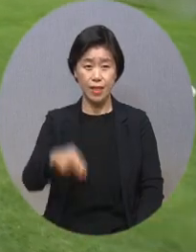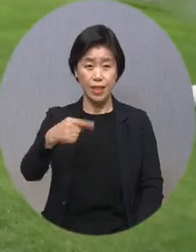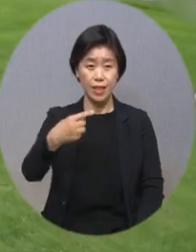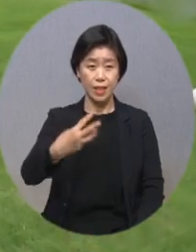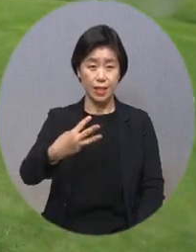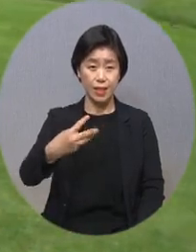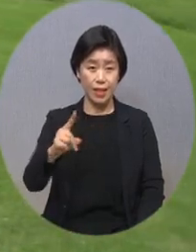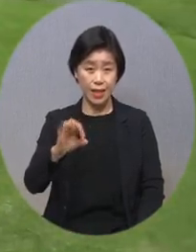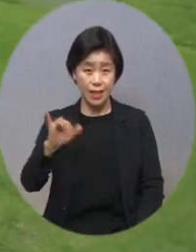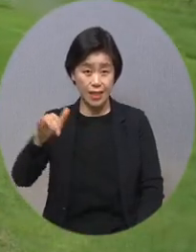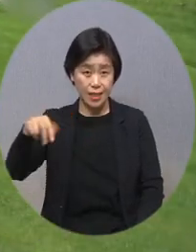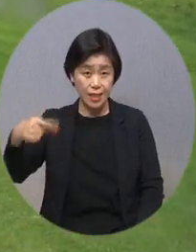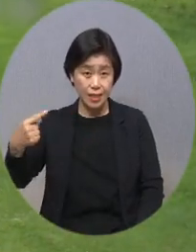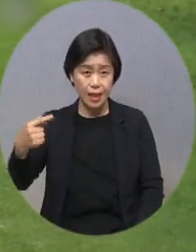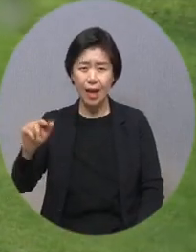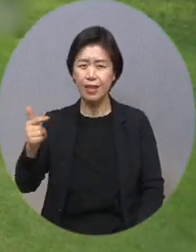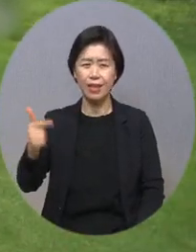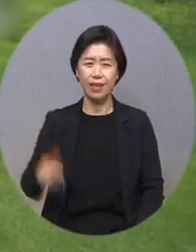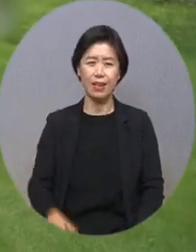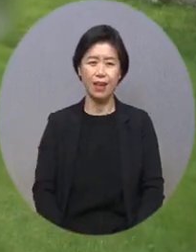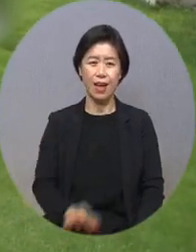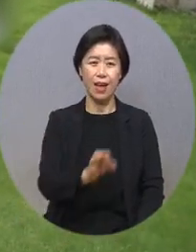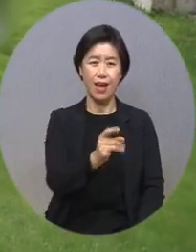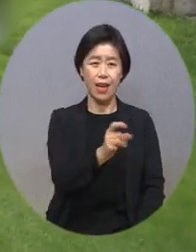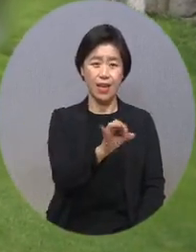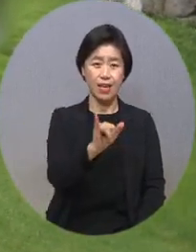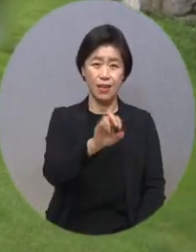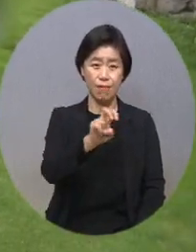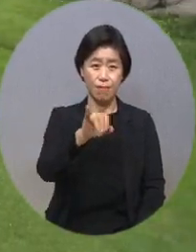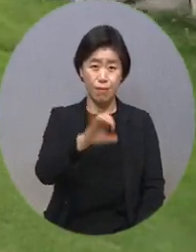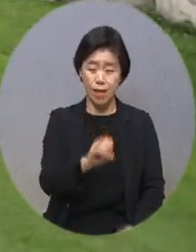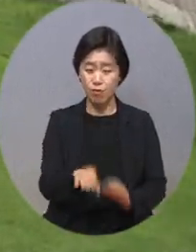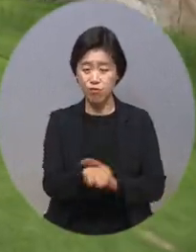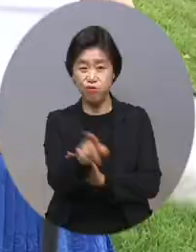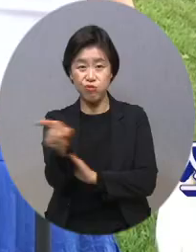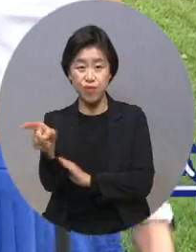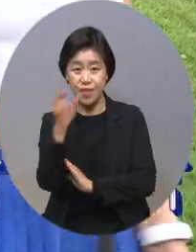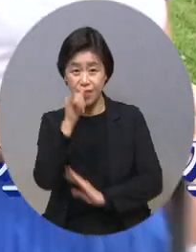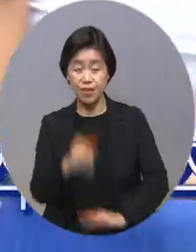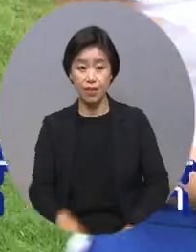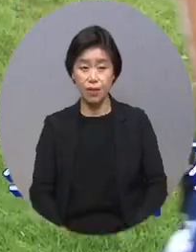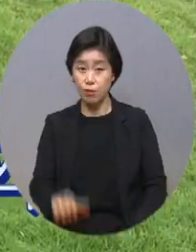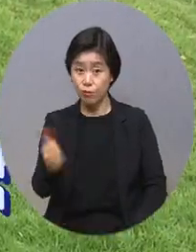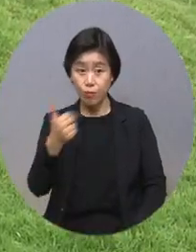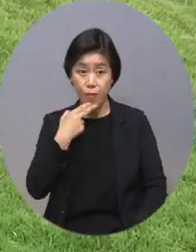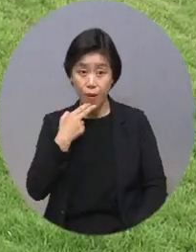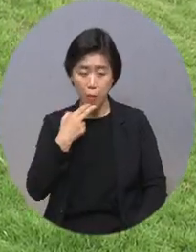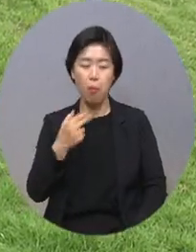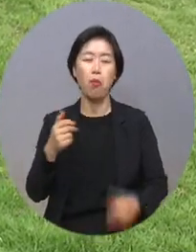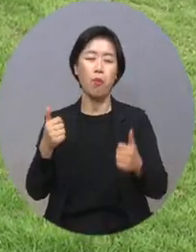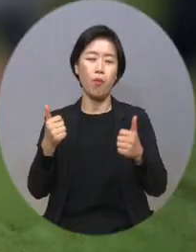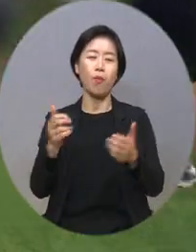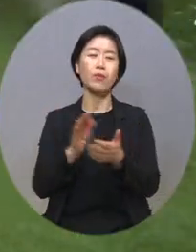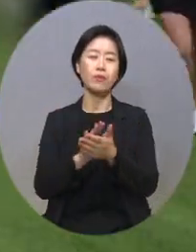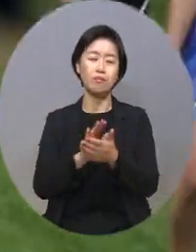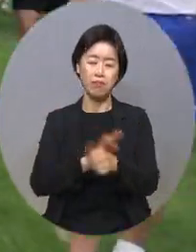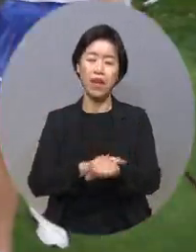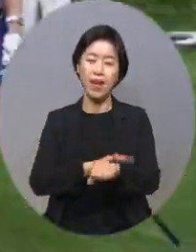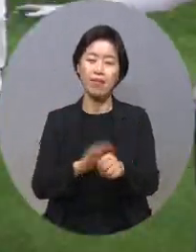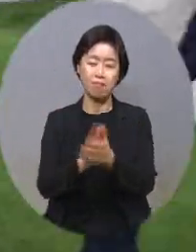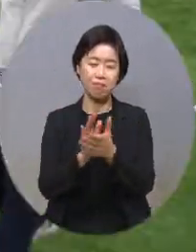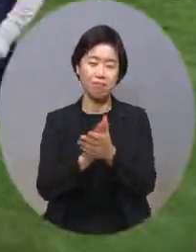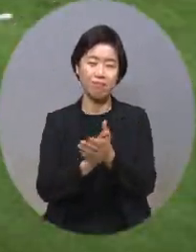맞아. 당겨지니까 못 탔대. 에이밍이 우측으로 간 거야. 안 좋았지? 안 좋았지? 나이스 나이스. 나이스. 그럼 그저